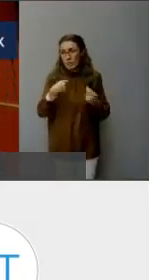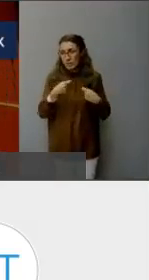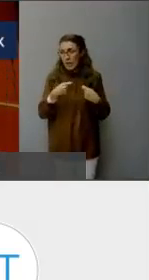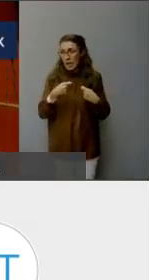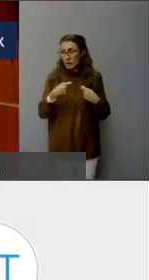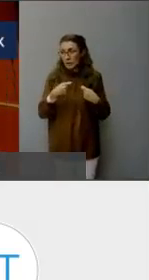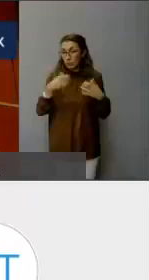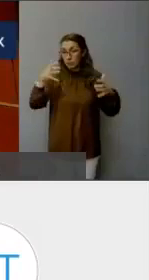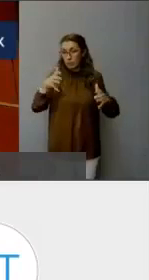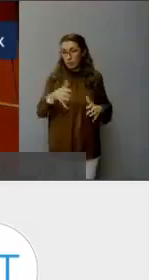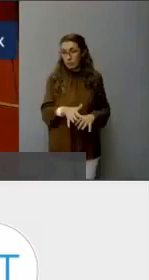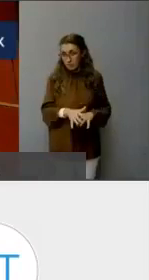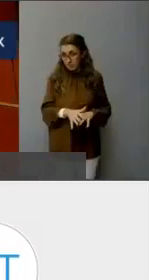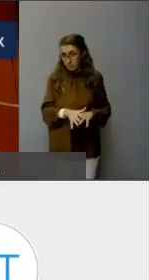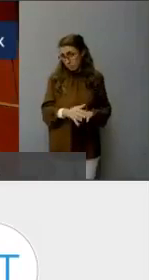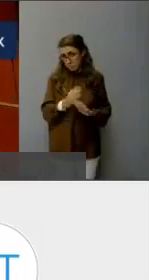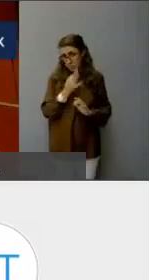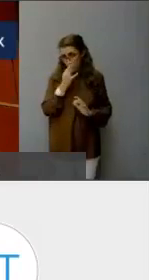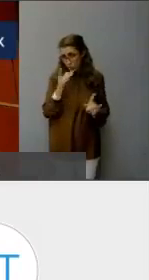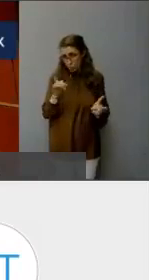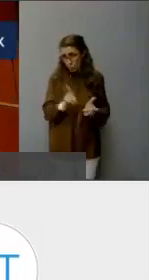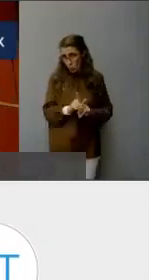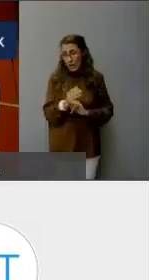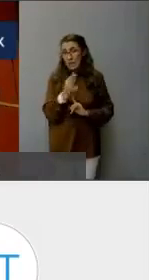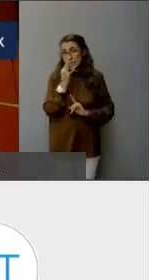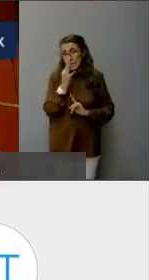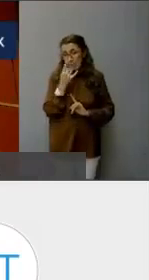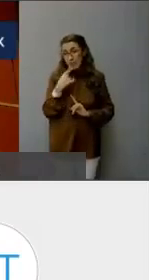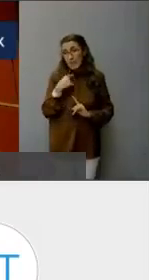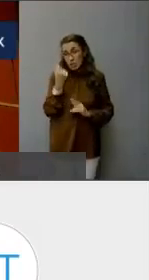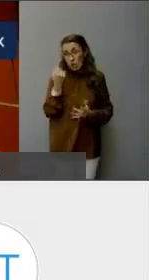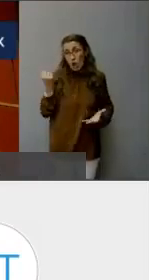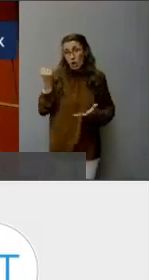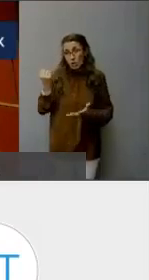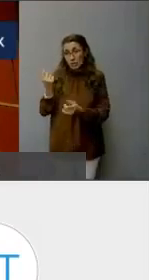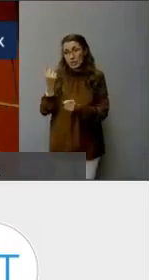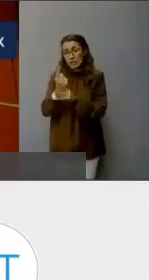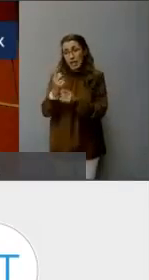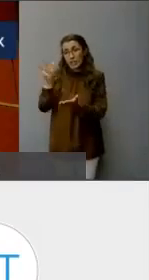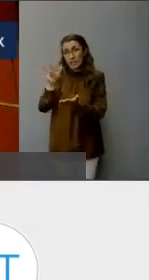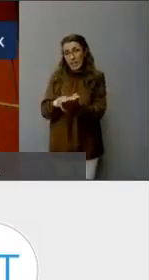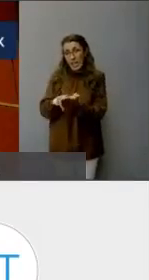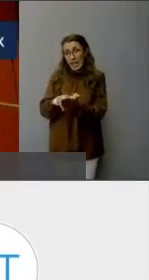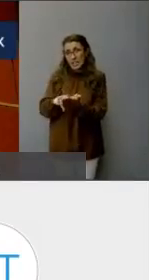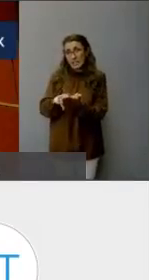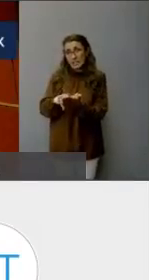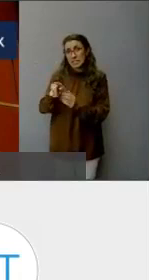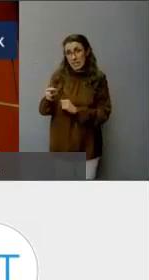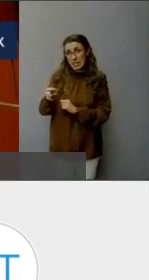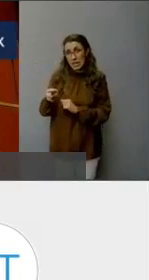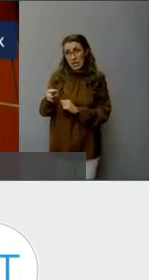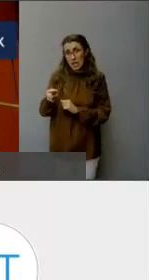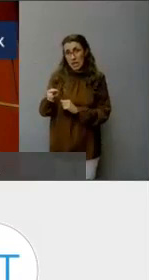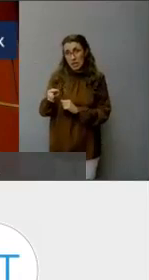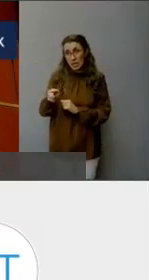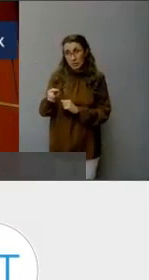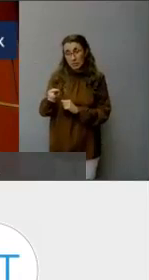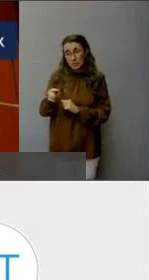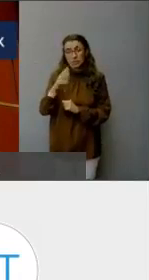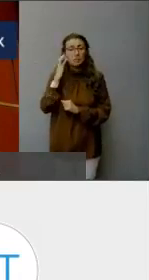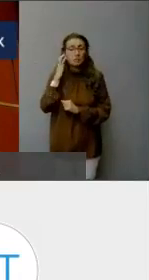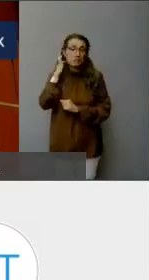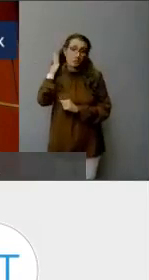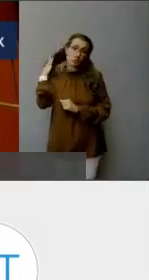senso abbia lo stesso cioè si vuole una garanzia personale la garanzia fidejussoria bancaria